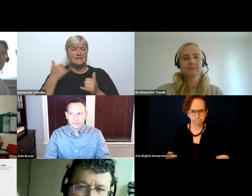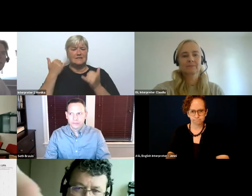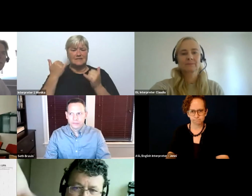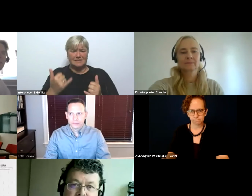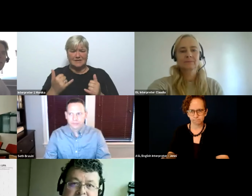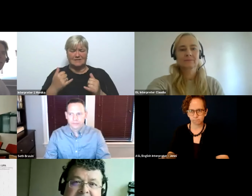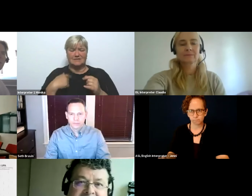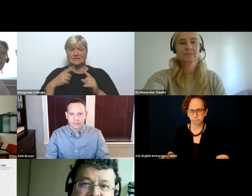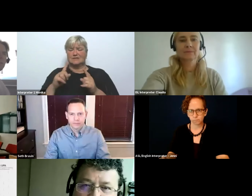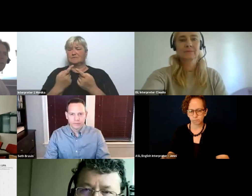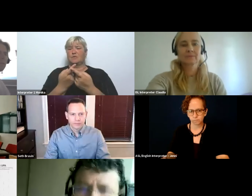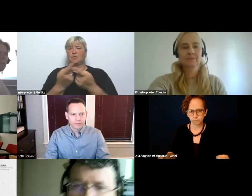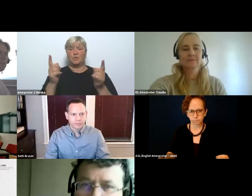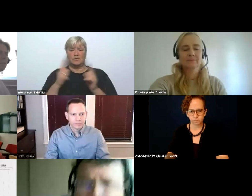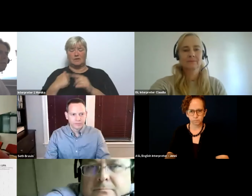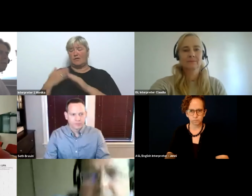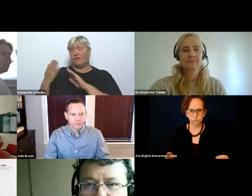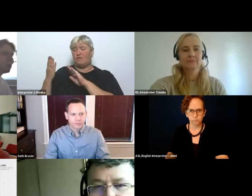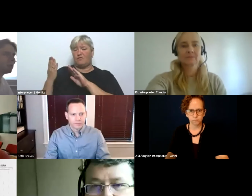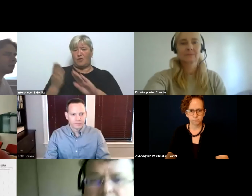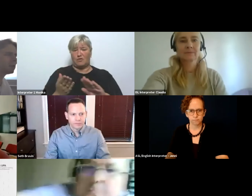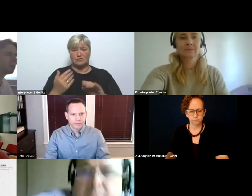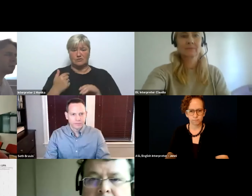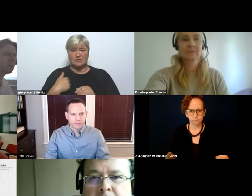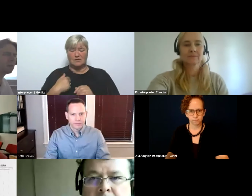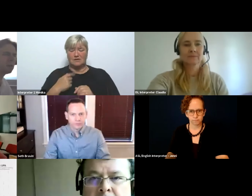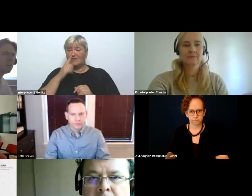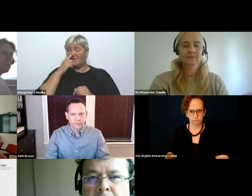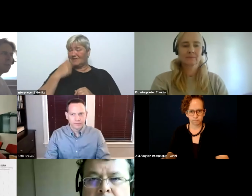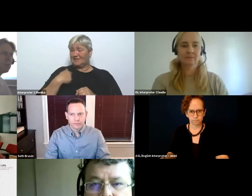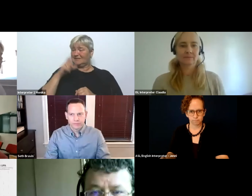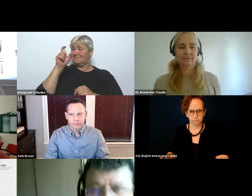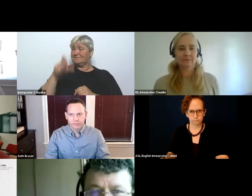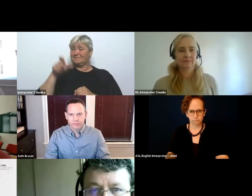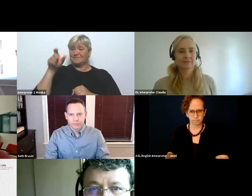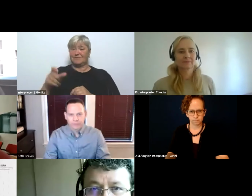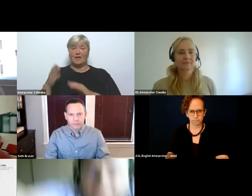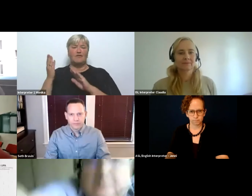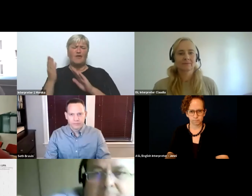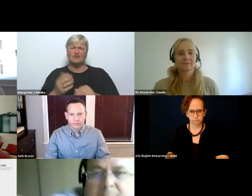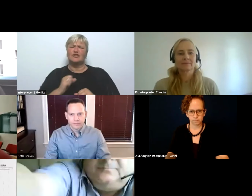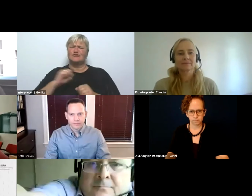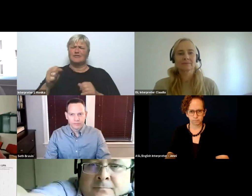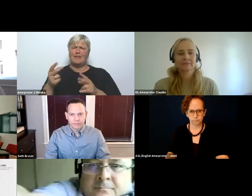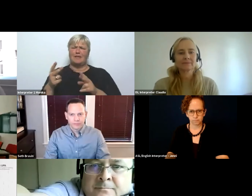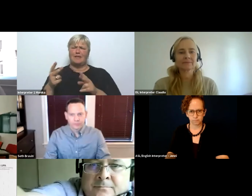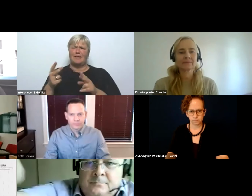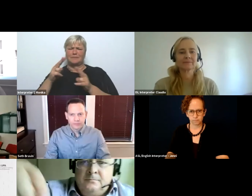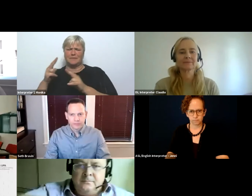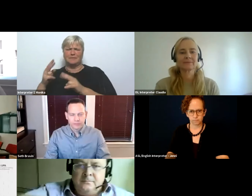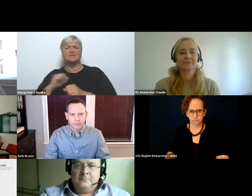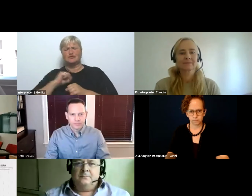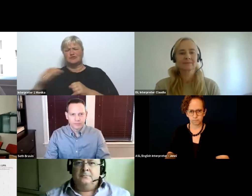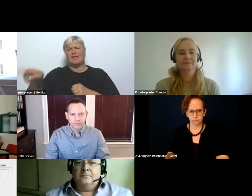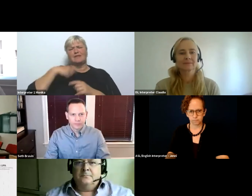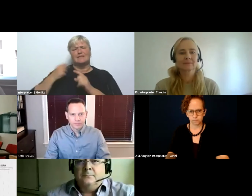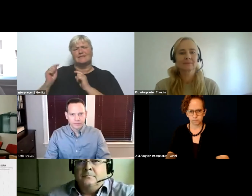Runde kurz vor, weil ich habe gedacht, wenn ich euch kurz vorstelle, dann sind wir da schneller durch und können dann schneller in das Diskutieren